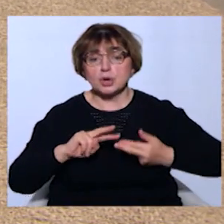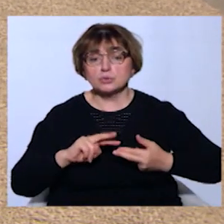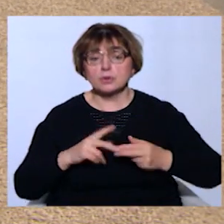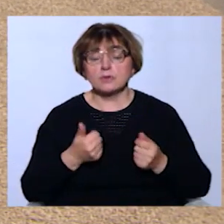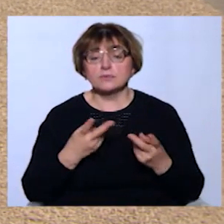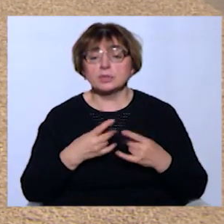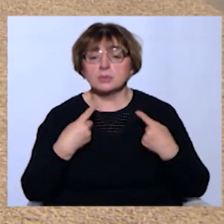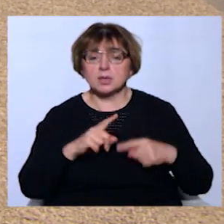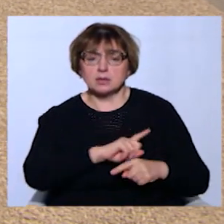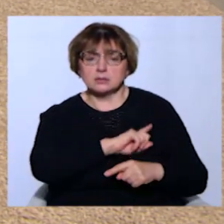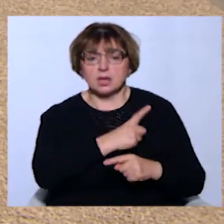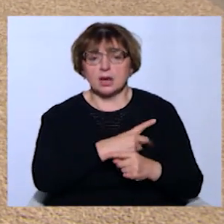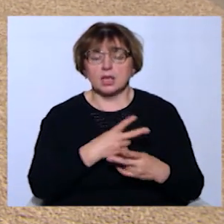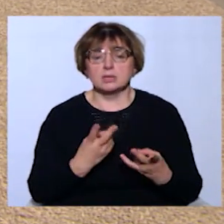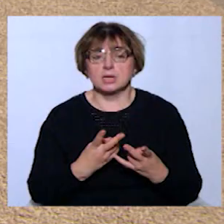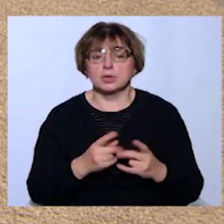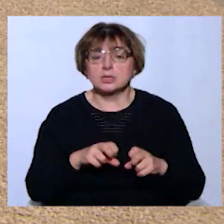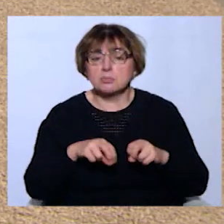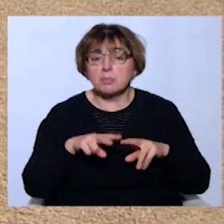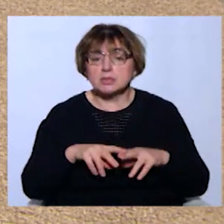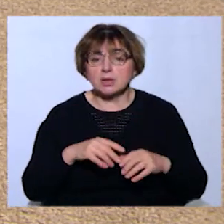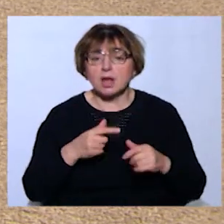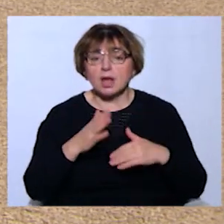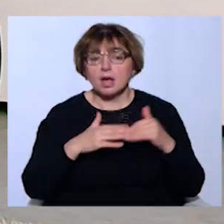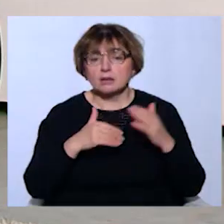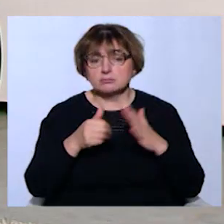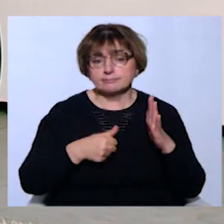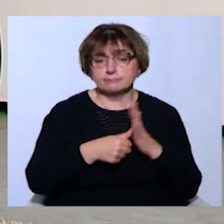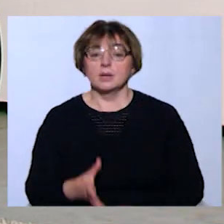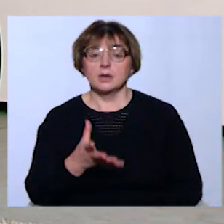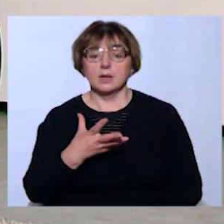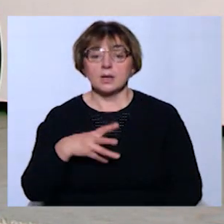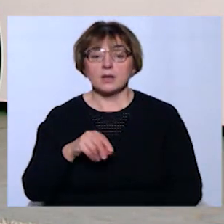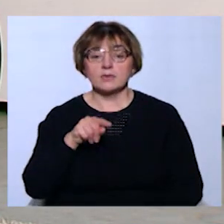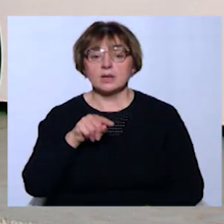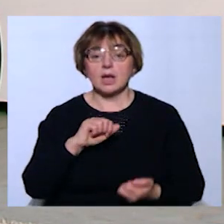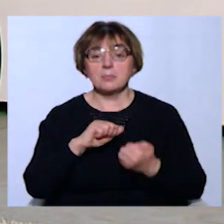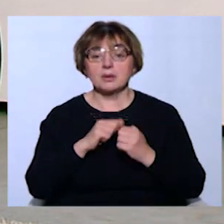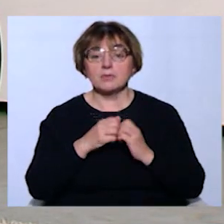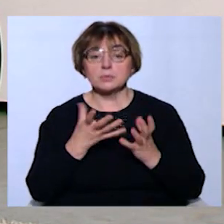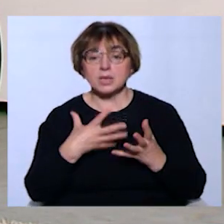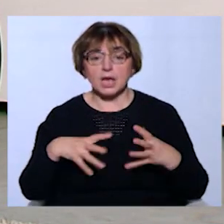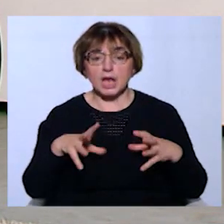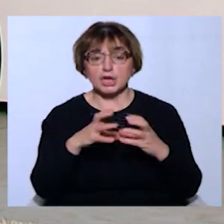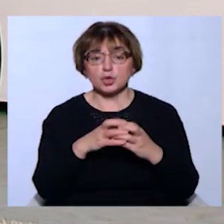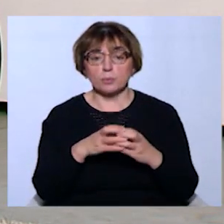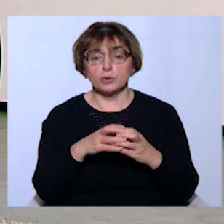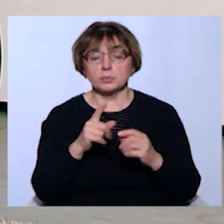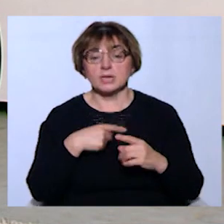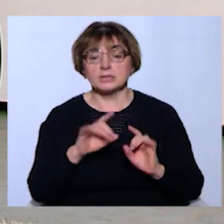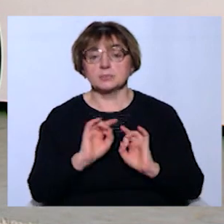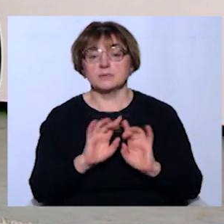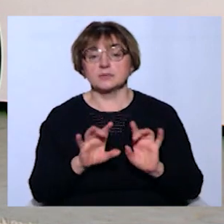დიდი ძალისხმევა ამისათვის საჭირო და სპეციალური ინსტრუმენტებიც კი. ყველა ამ ქვების ერთობლიობას, რომელზეც ახლა მე